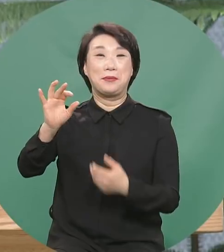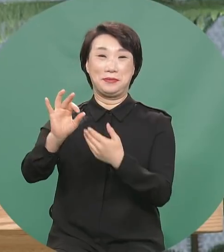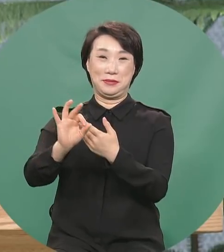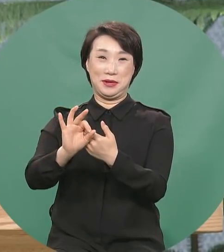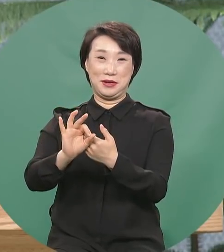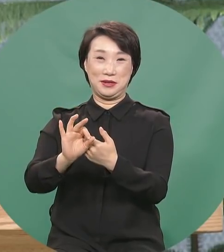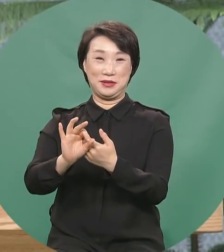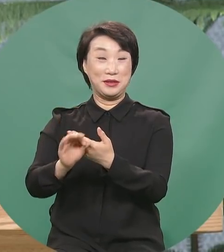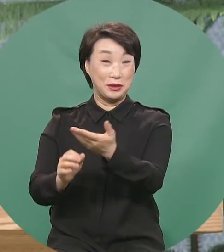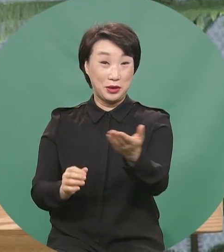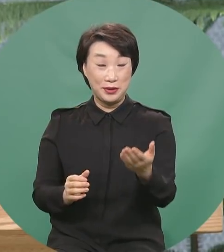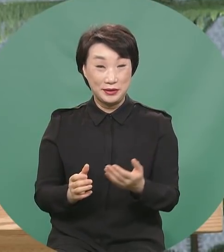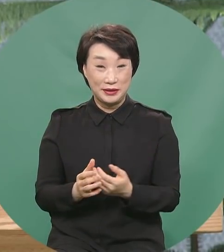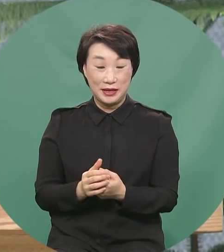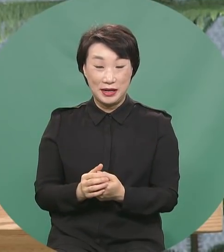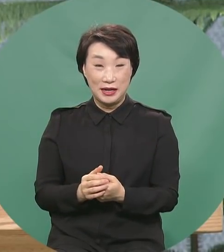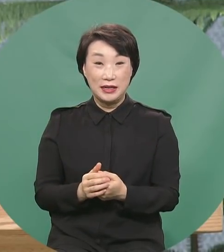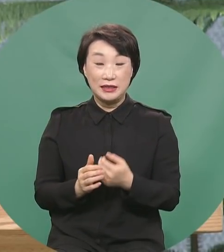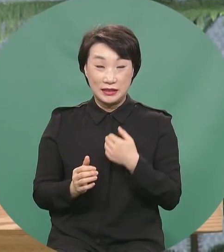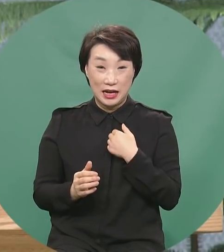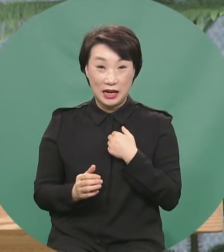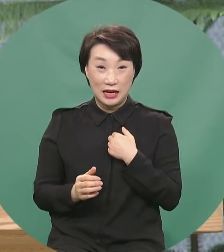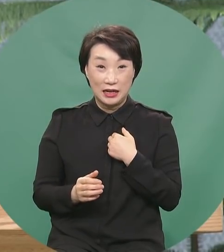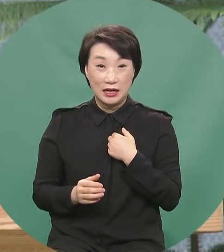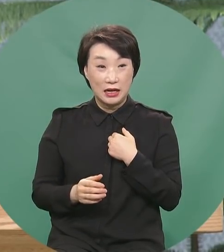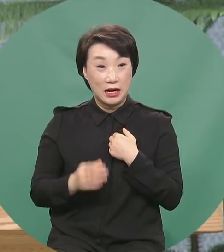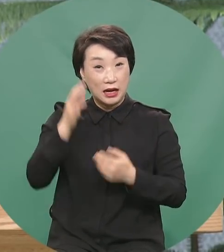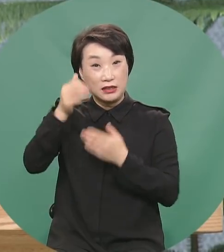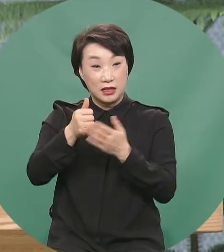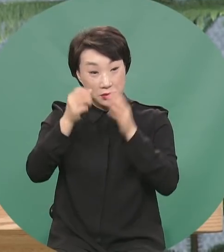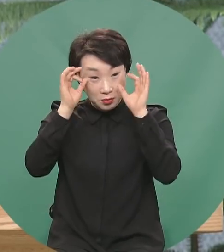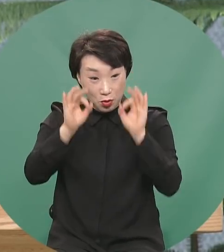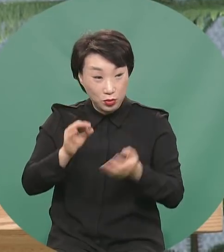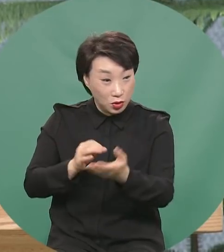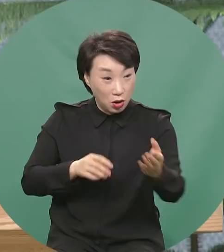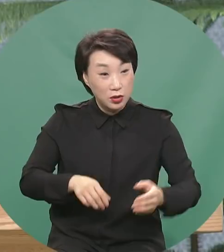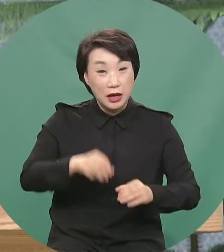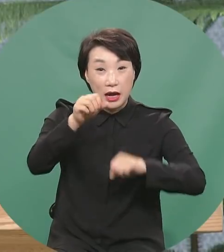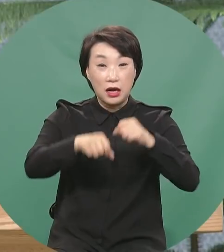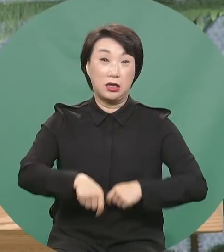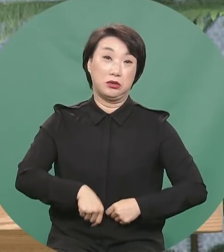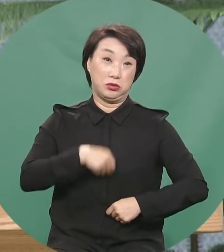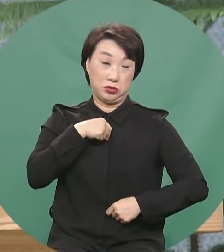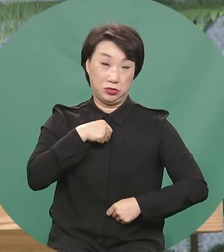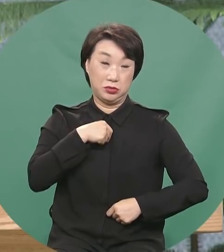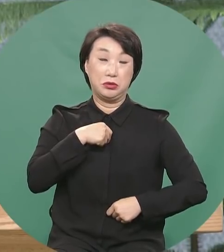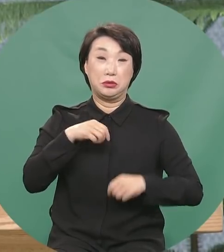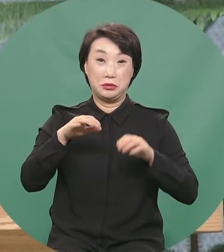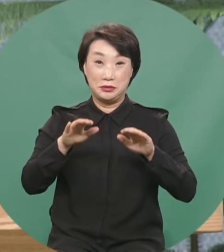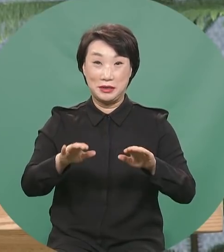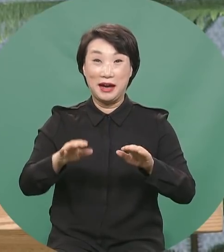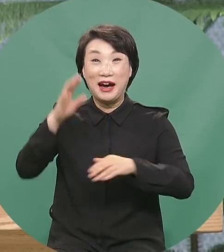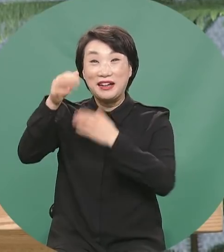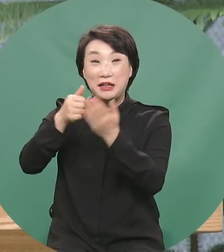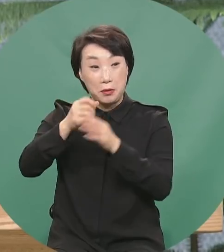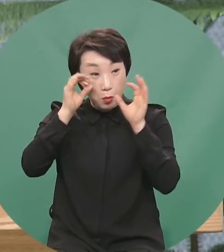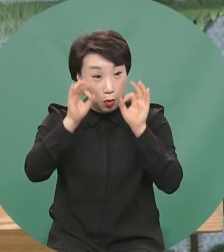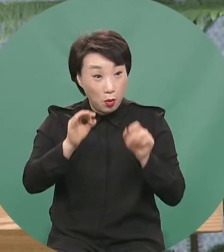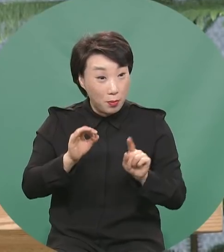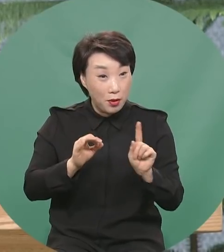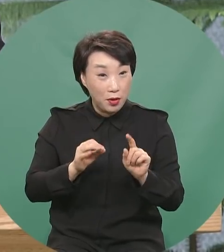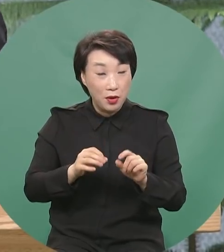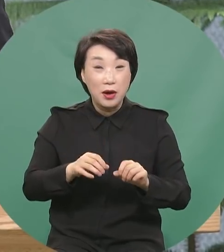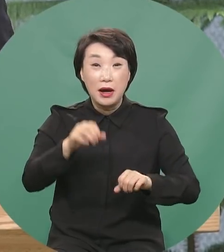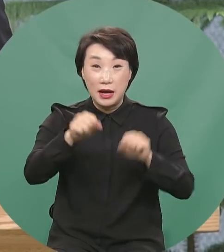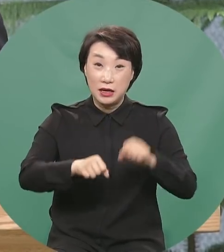사모하며 듣고 나의 보기에 의를 행하며 하나님 보기에